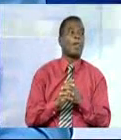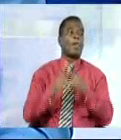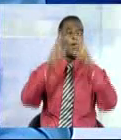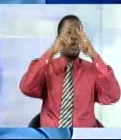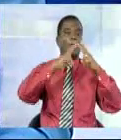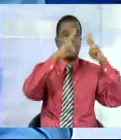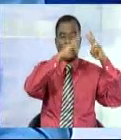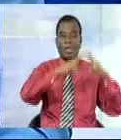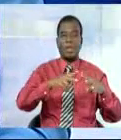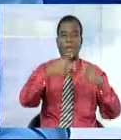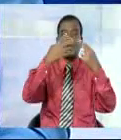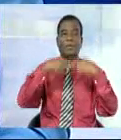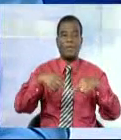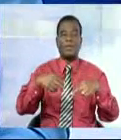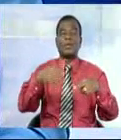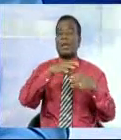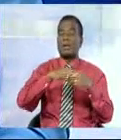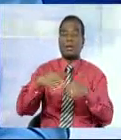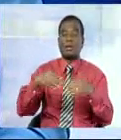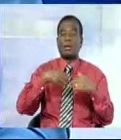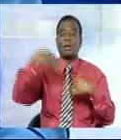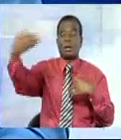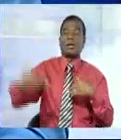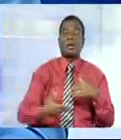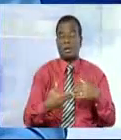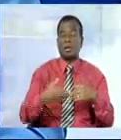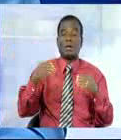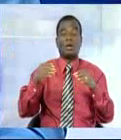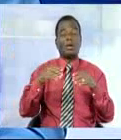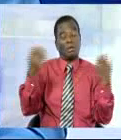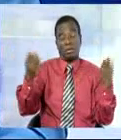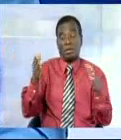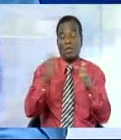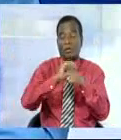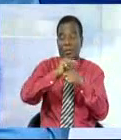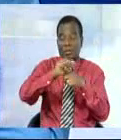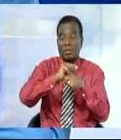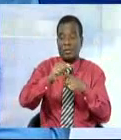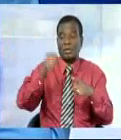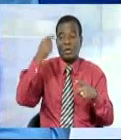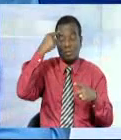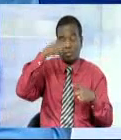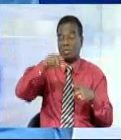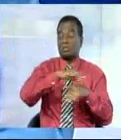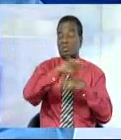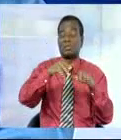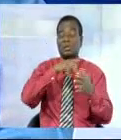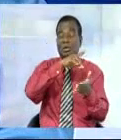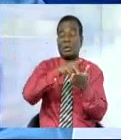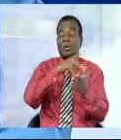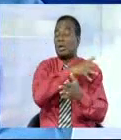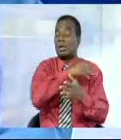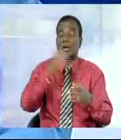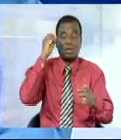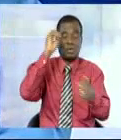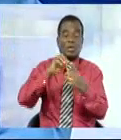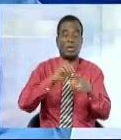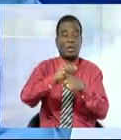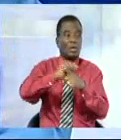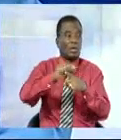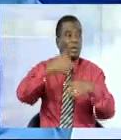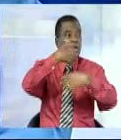d'Abouasso vient d'abriter une séance de formation d'agents de district sanitaire en hygiène hospitalière. Objectif de cette